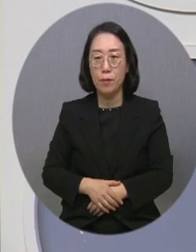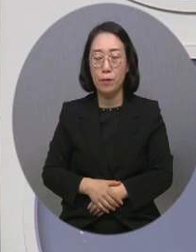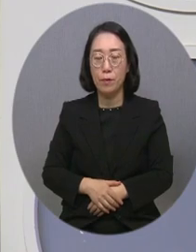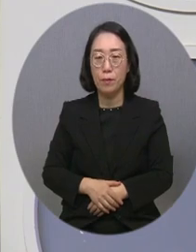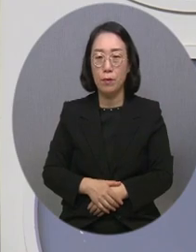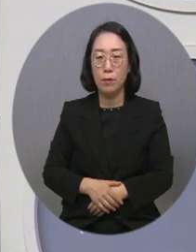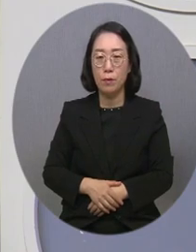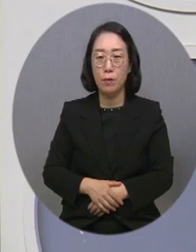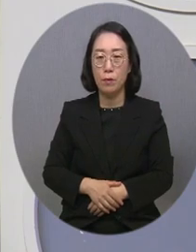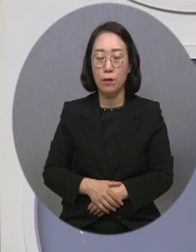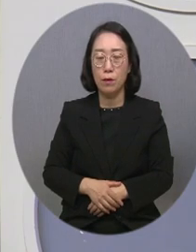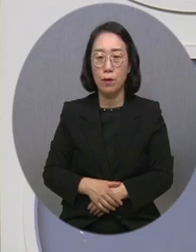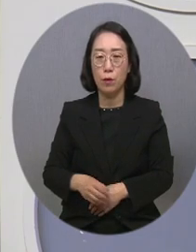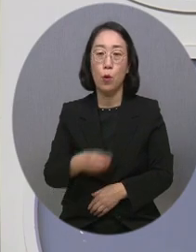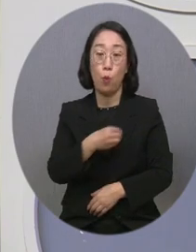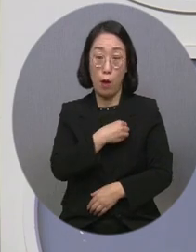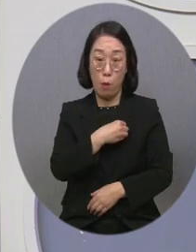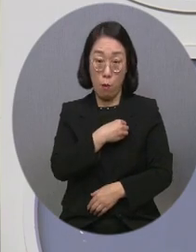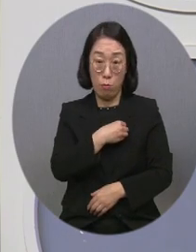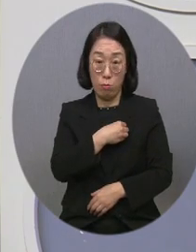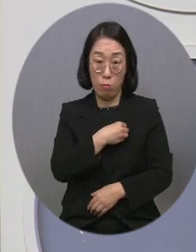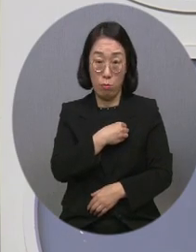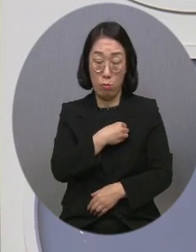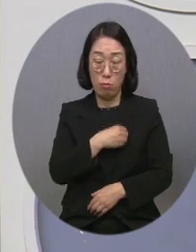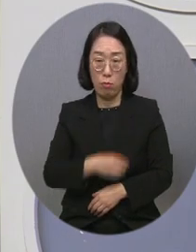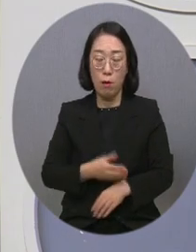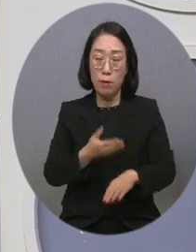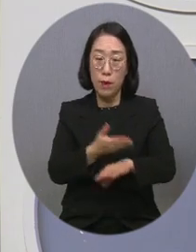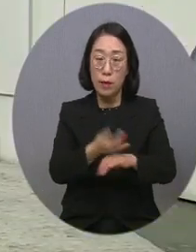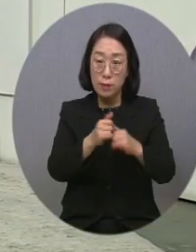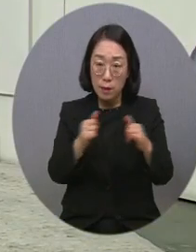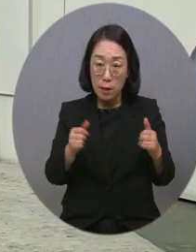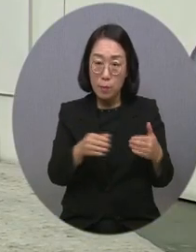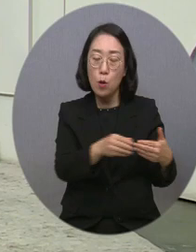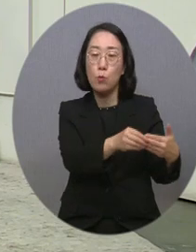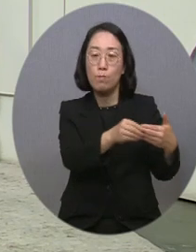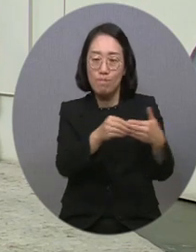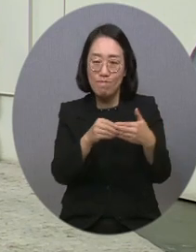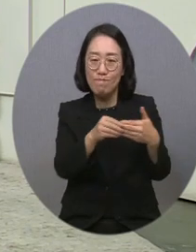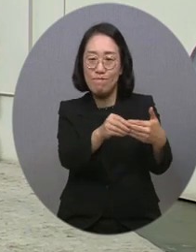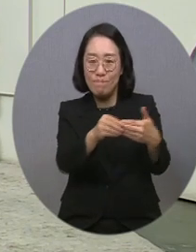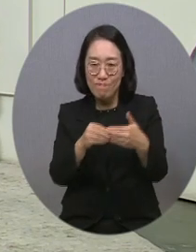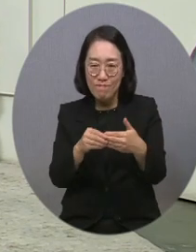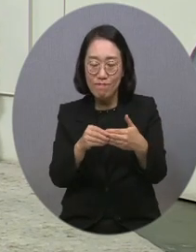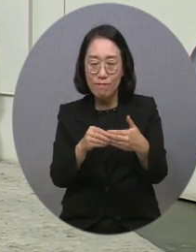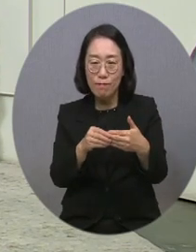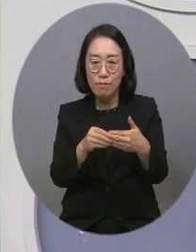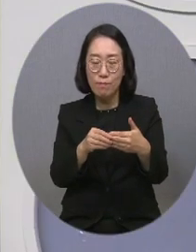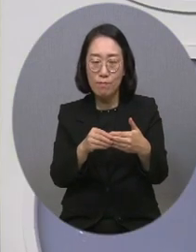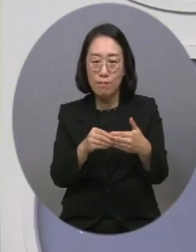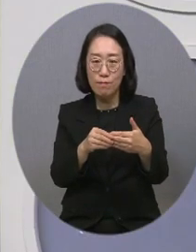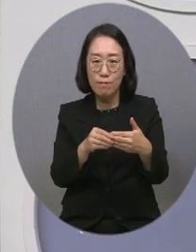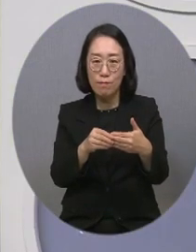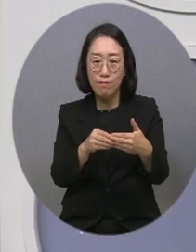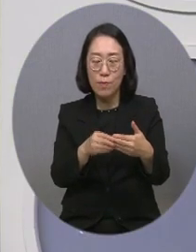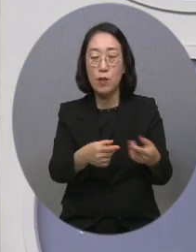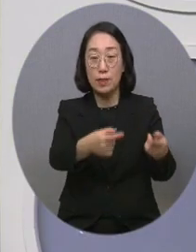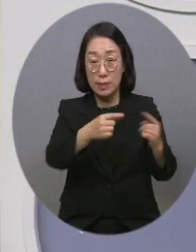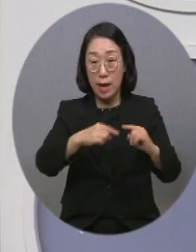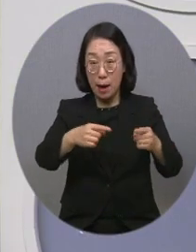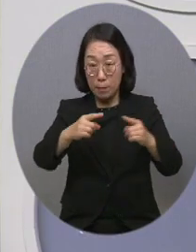활성화 시키기 위해서 아너 소사이티 회원들이 또 다른 또 옆에 분들을 또 권유해서 네네. 그분들이 또 이렇게